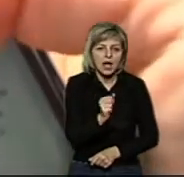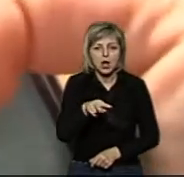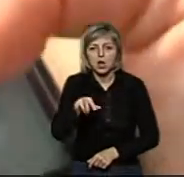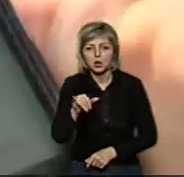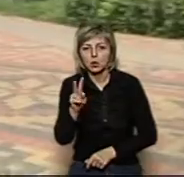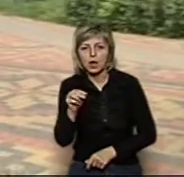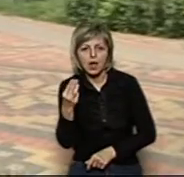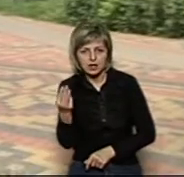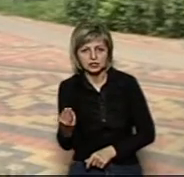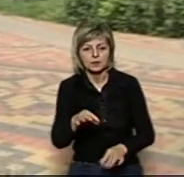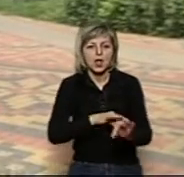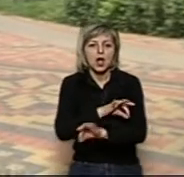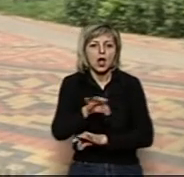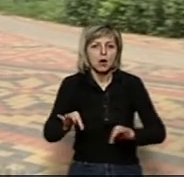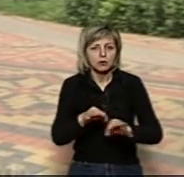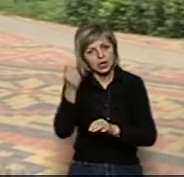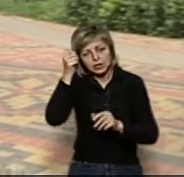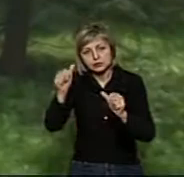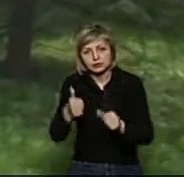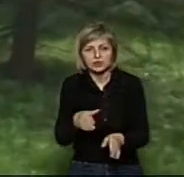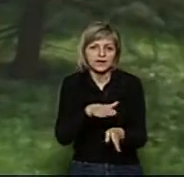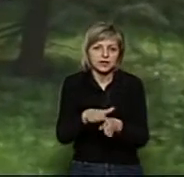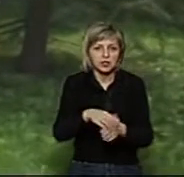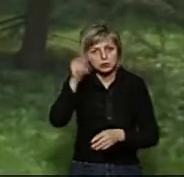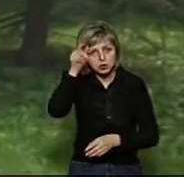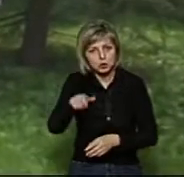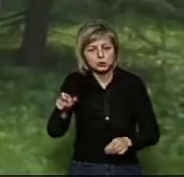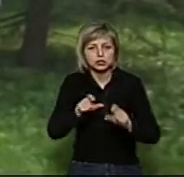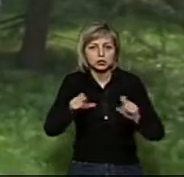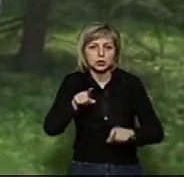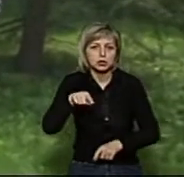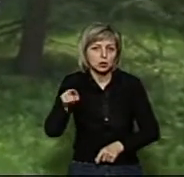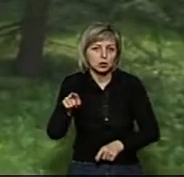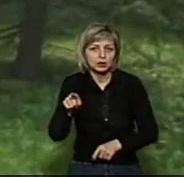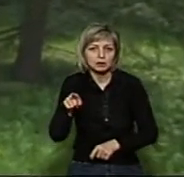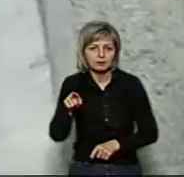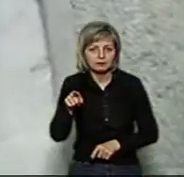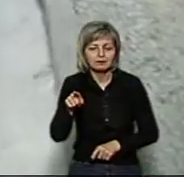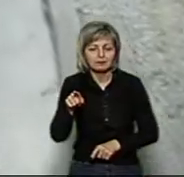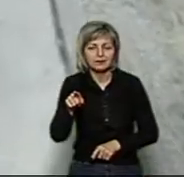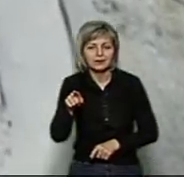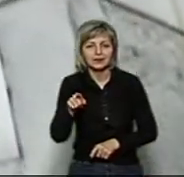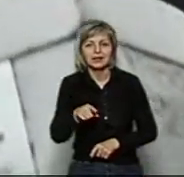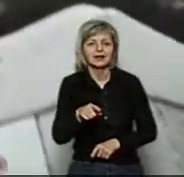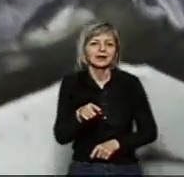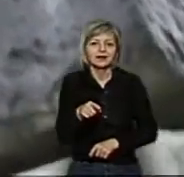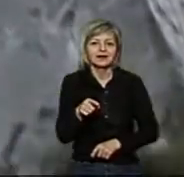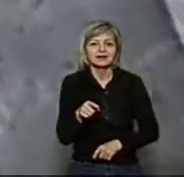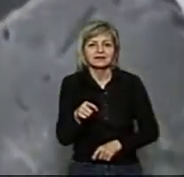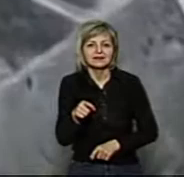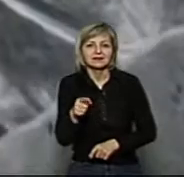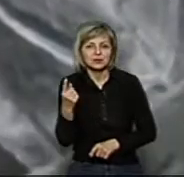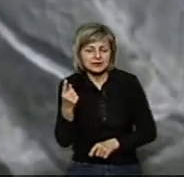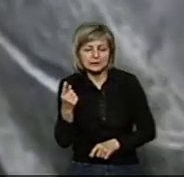Проєкт «Скульптури говорять» втілювали учні Володимир-Волинської гімназії імені Олександра Цинкаловського, учасники команди